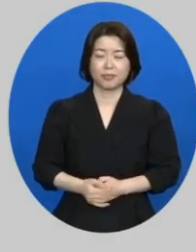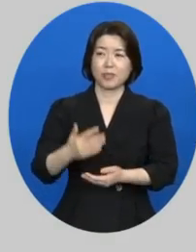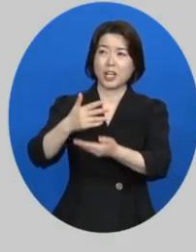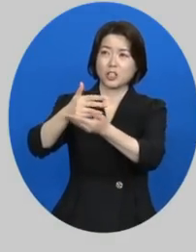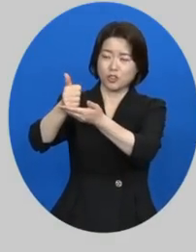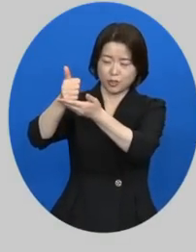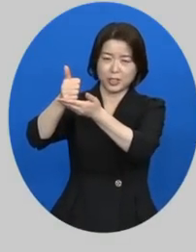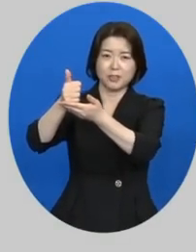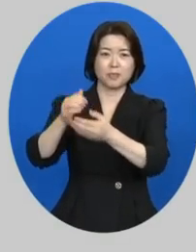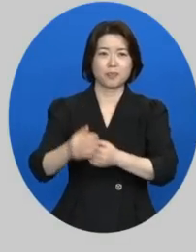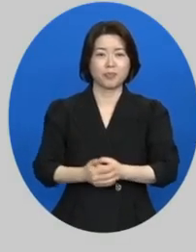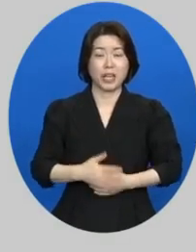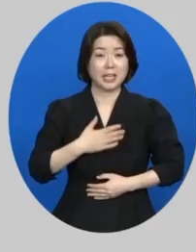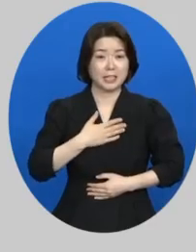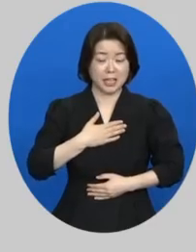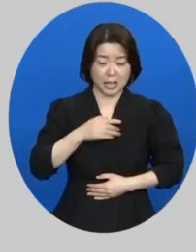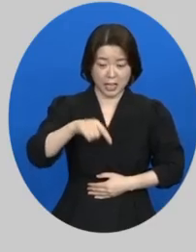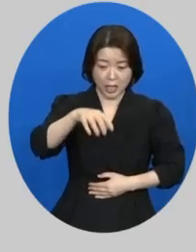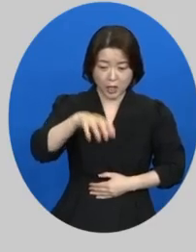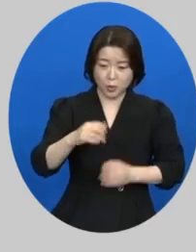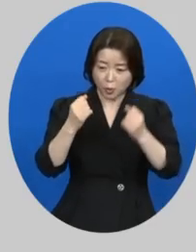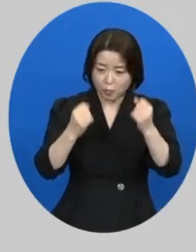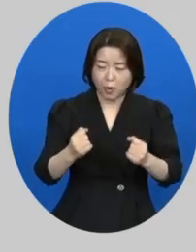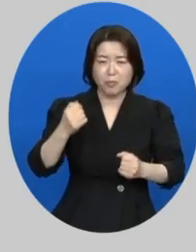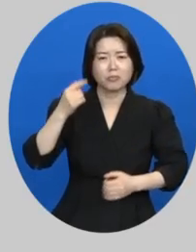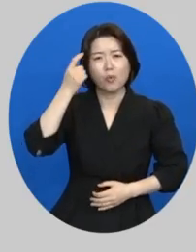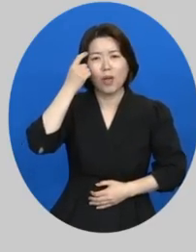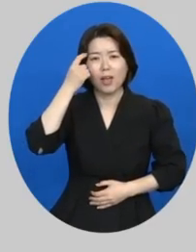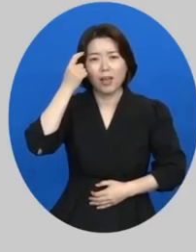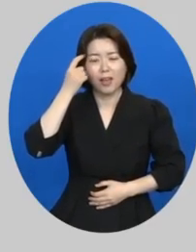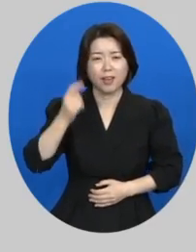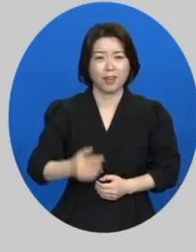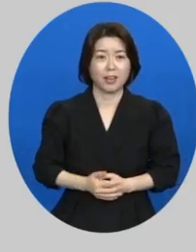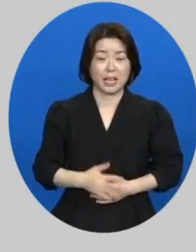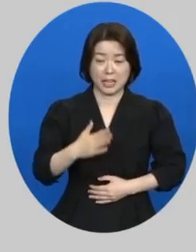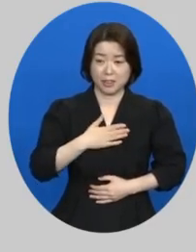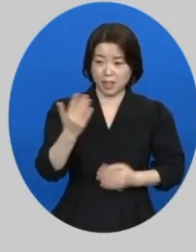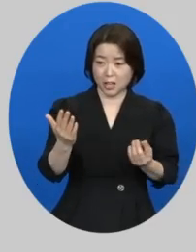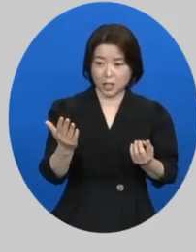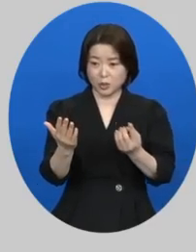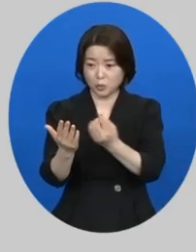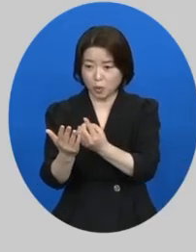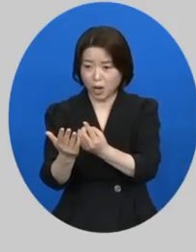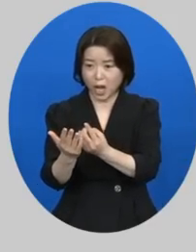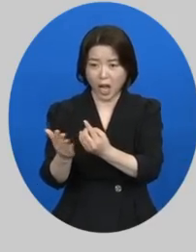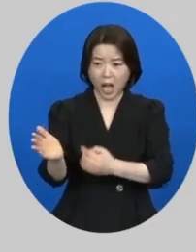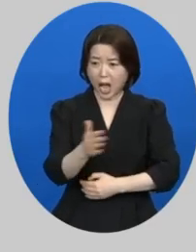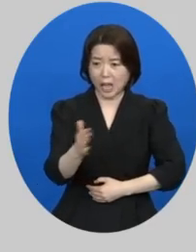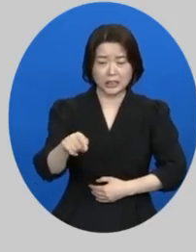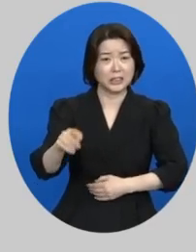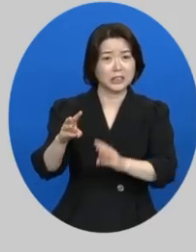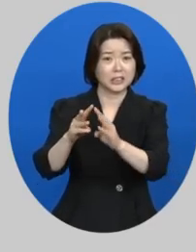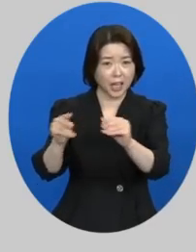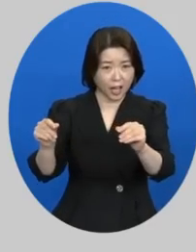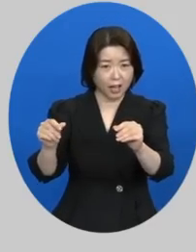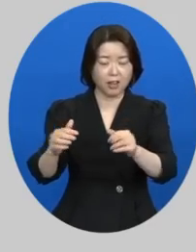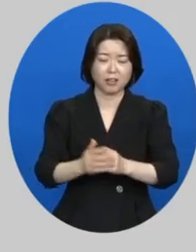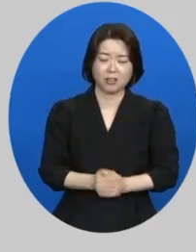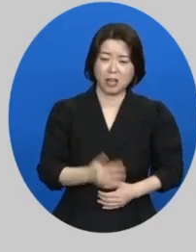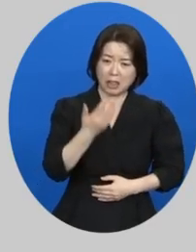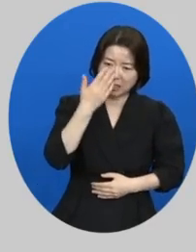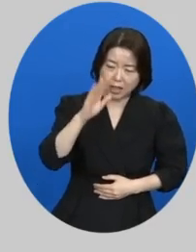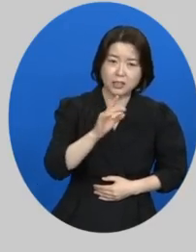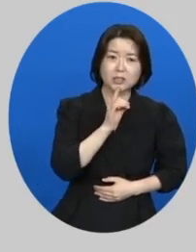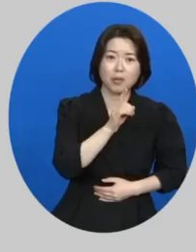주는 저는 왜 이곳에 있습니까? 제가 속하지 않은 이 땅, 낯선